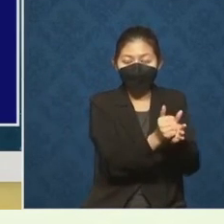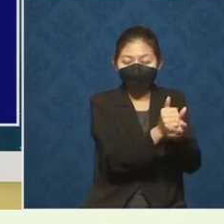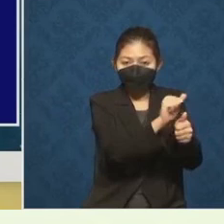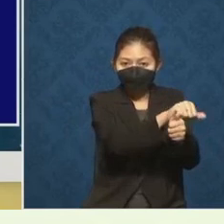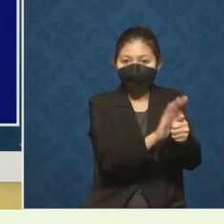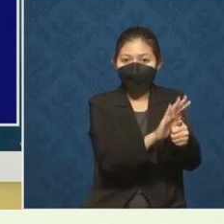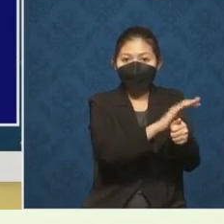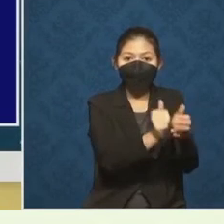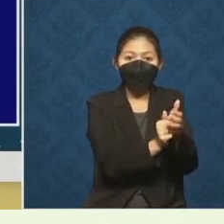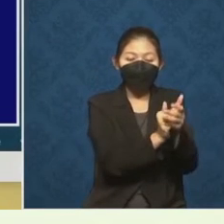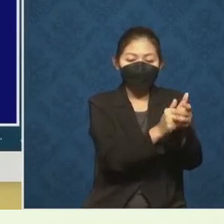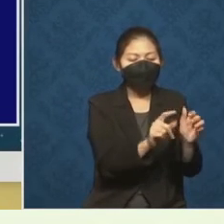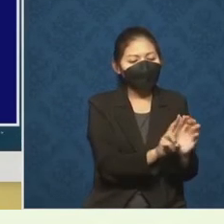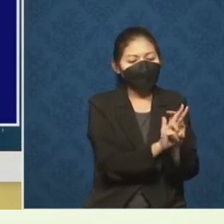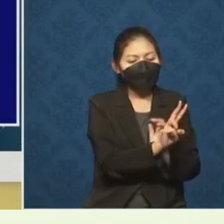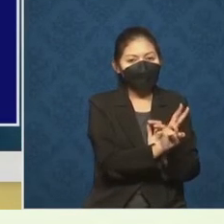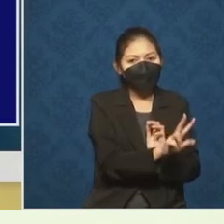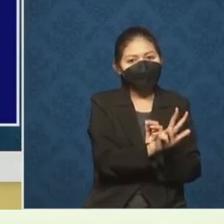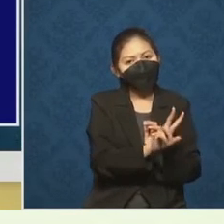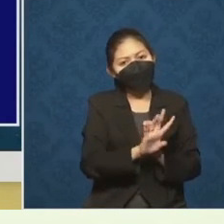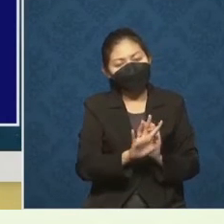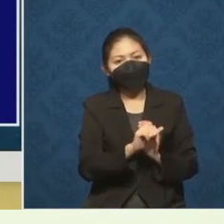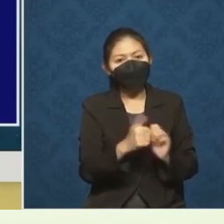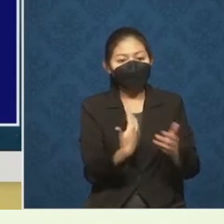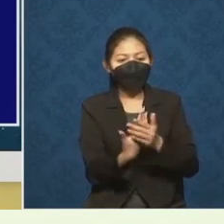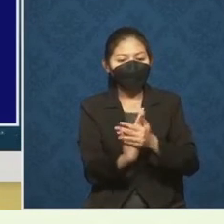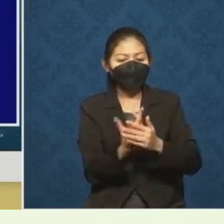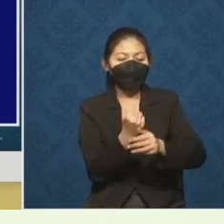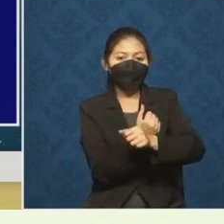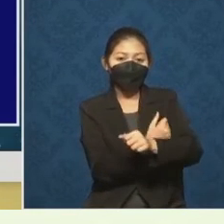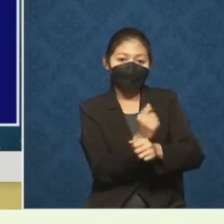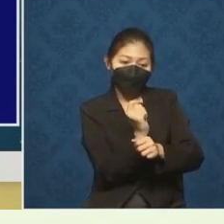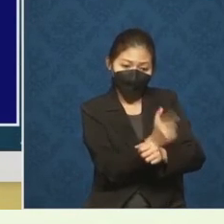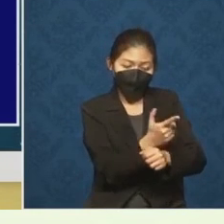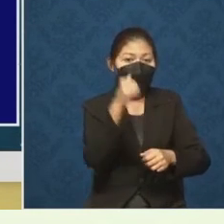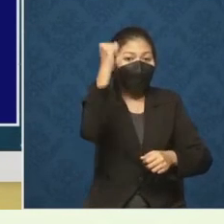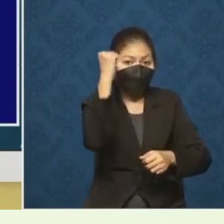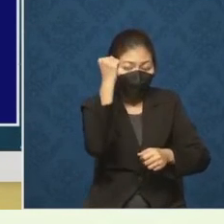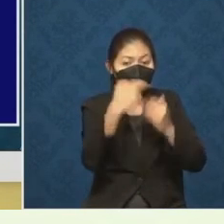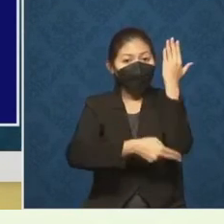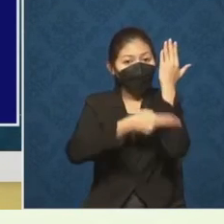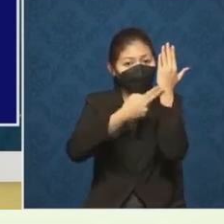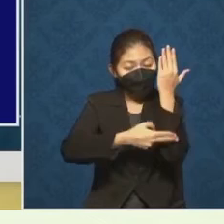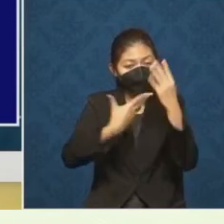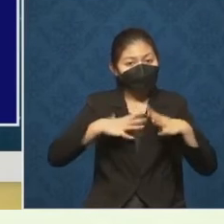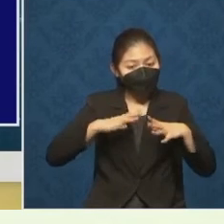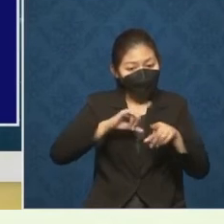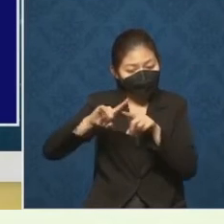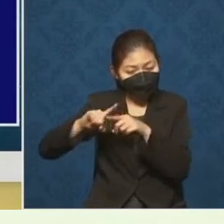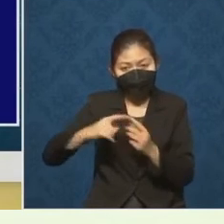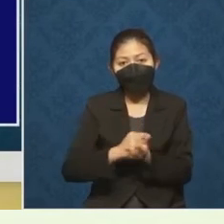มีเบี้ยเลี้ยงมีค่าใช้จ่ายมีค่ารถมีค่าโรงแรมที่พักมีอะไรต่างๆทั้งหมดสำหรับตรวจ